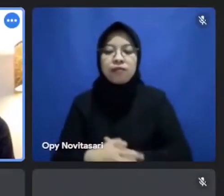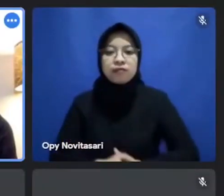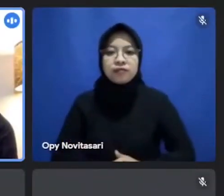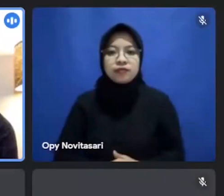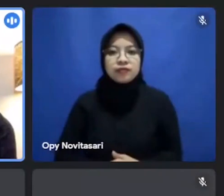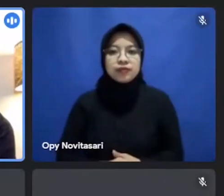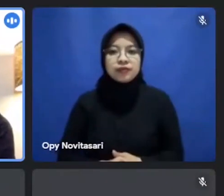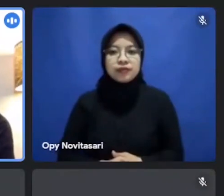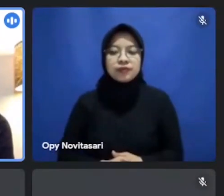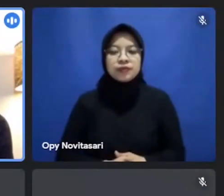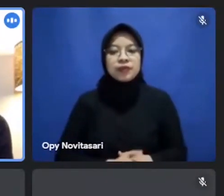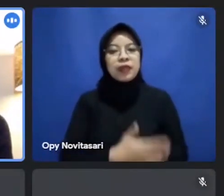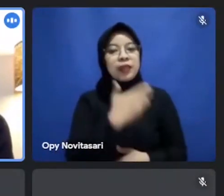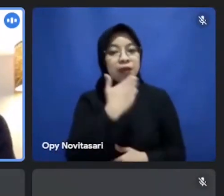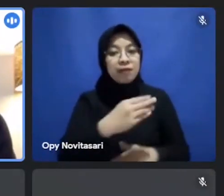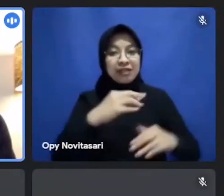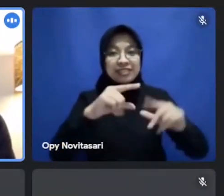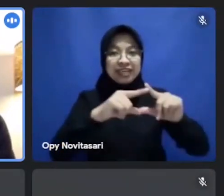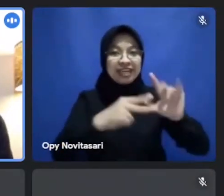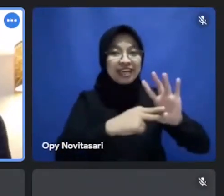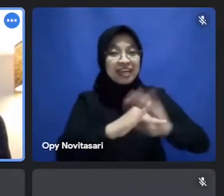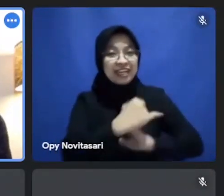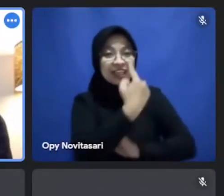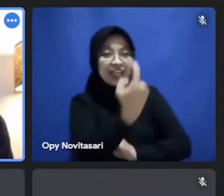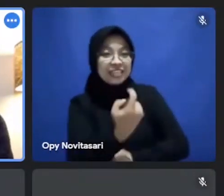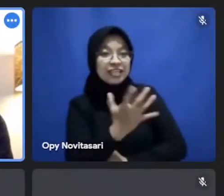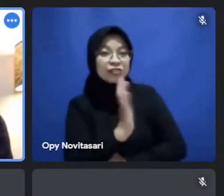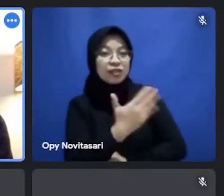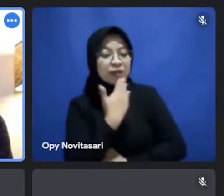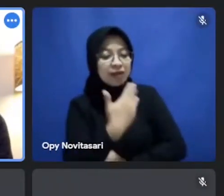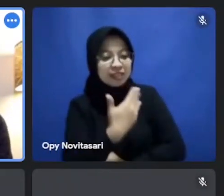pendidik Terima kasih Rani jambak untuk